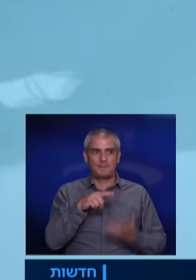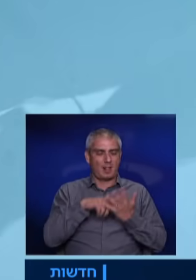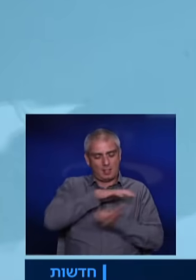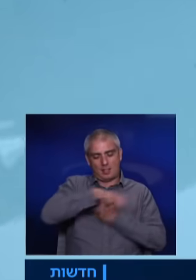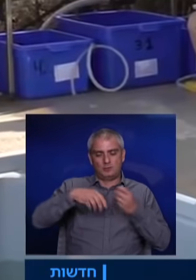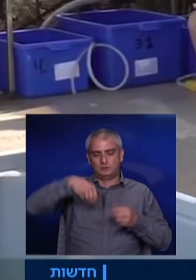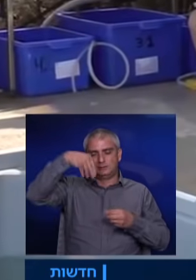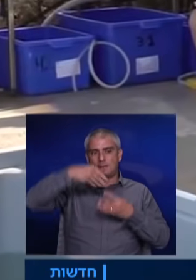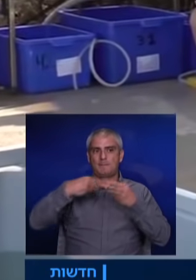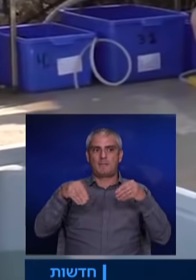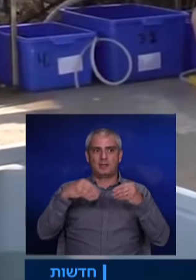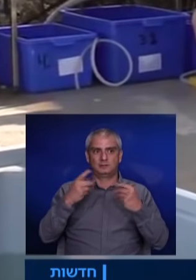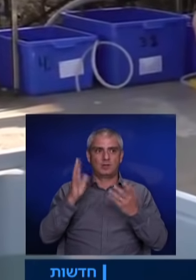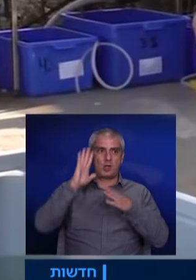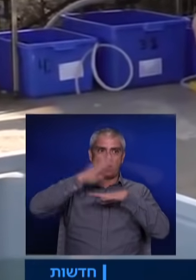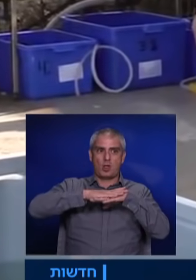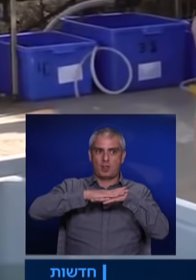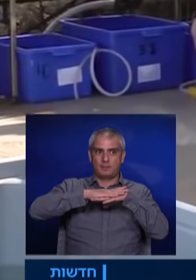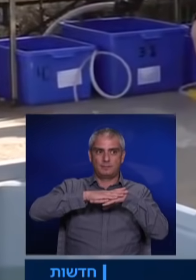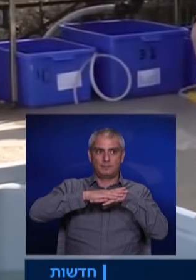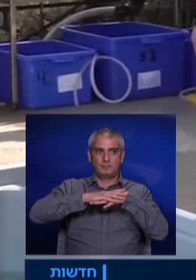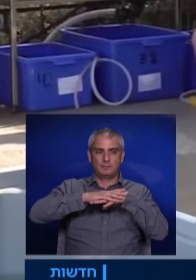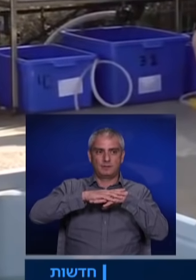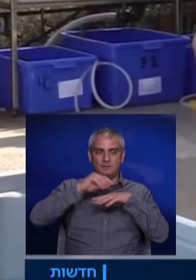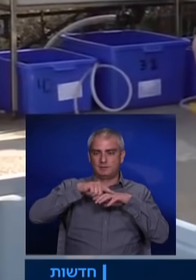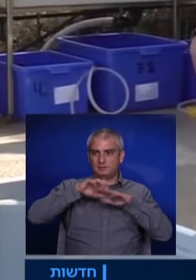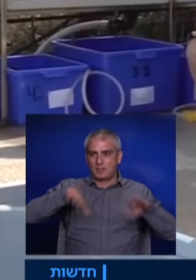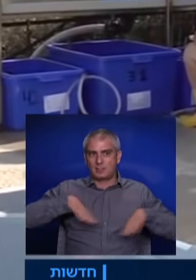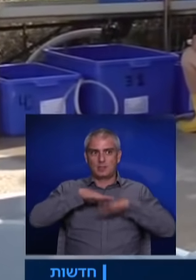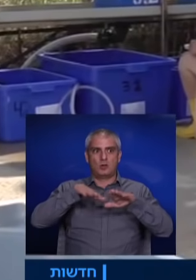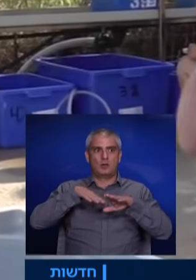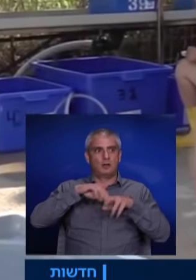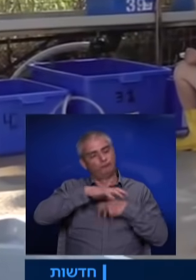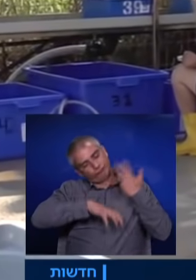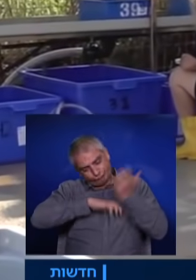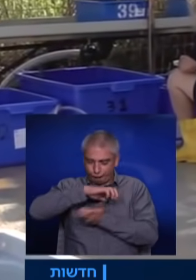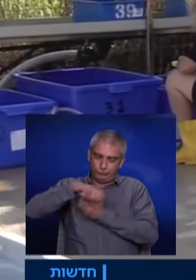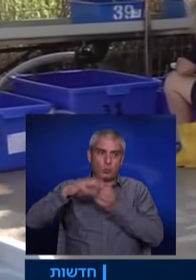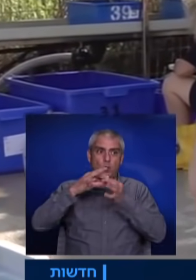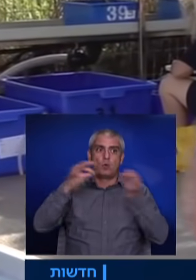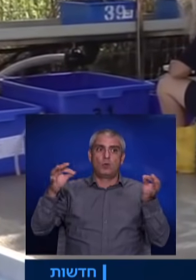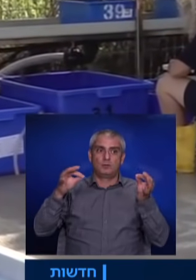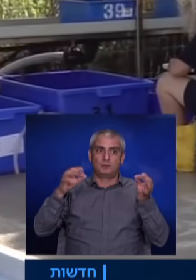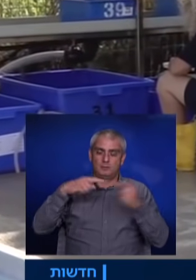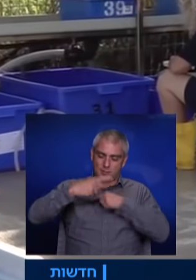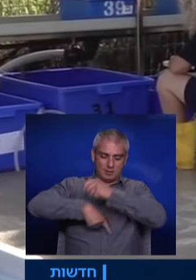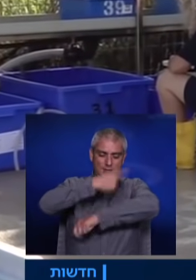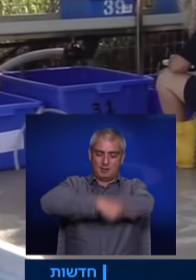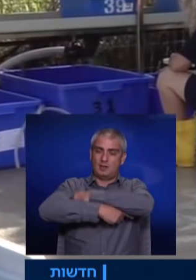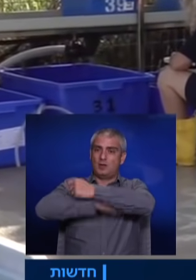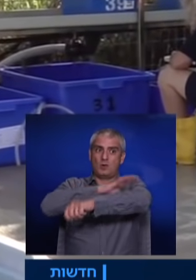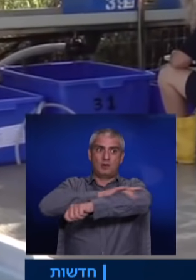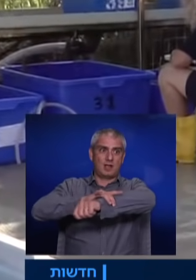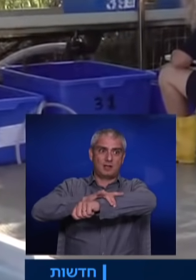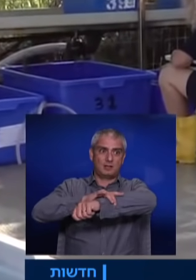בשקי פלסטיק. הם עולים על הדבר הזה, והם תוך כדי תנועה הם מסתבכים. וחוט דייג כזה שמתלפף לו על הגפה, בעצם